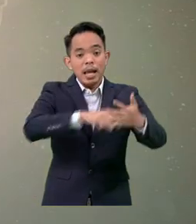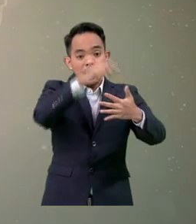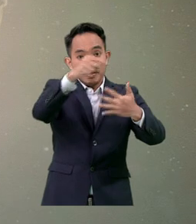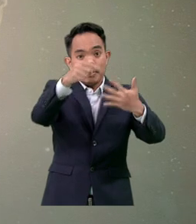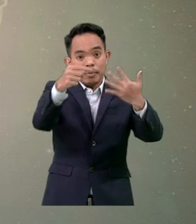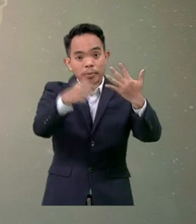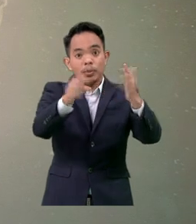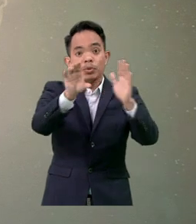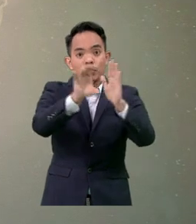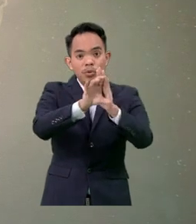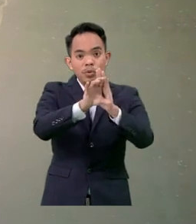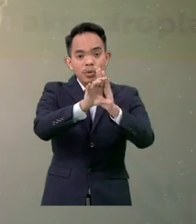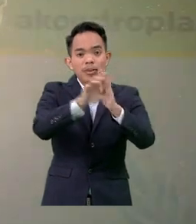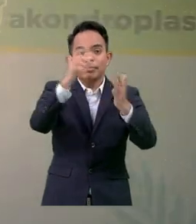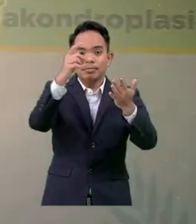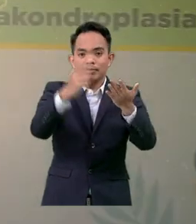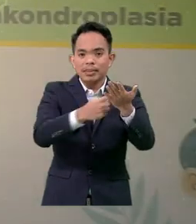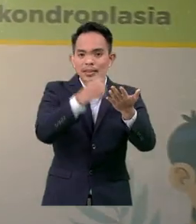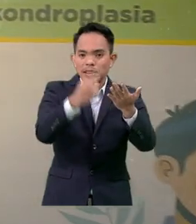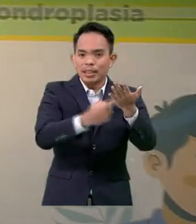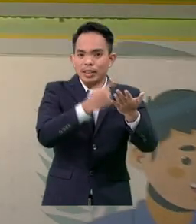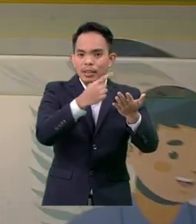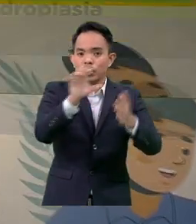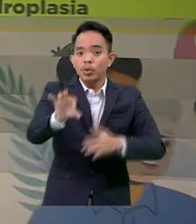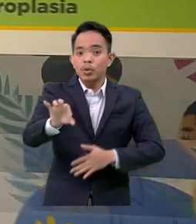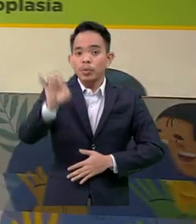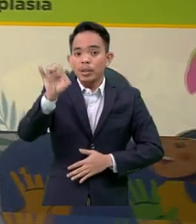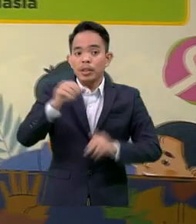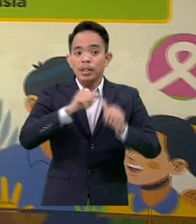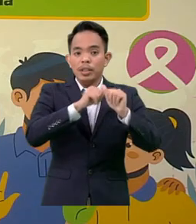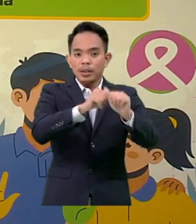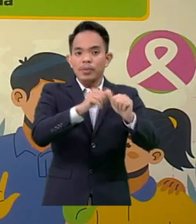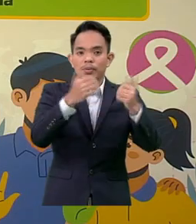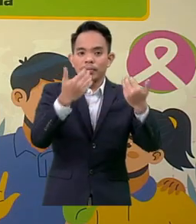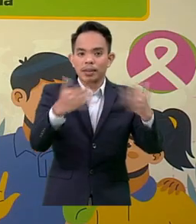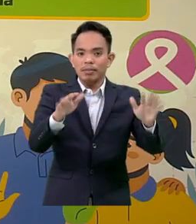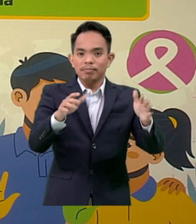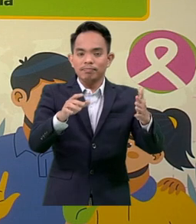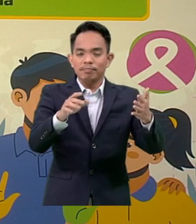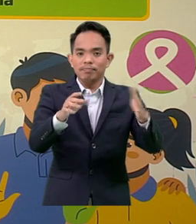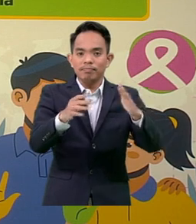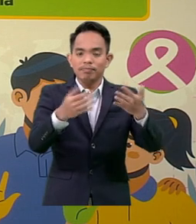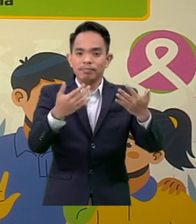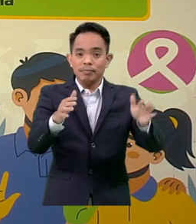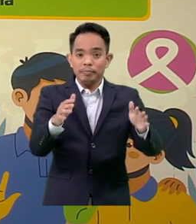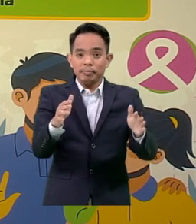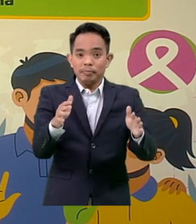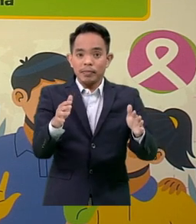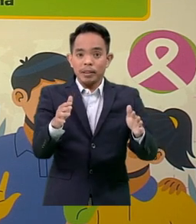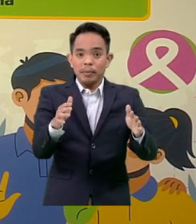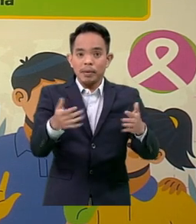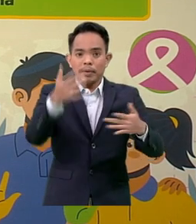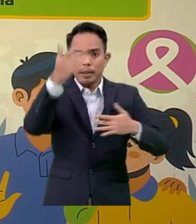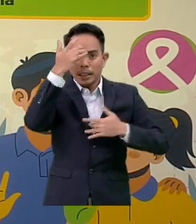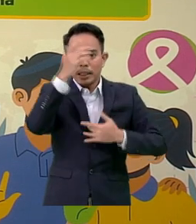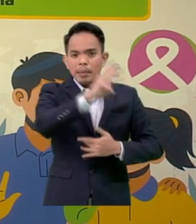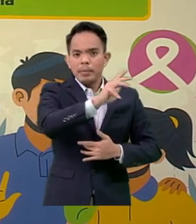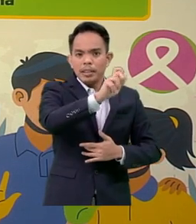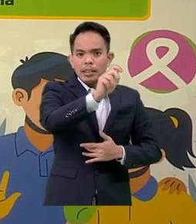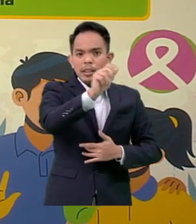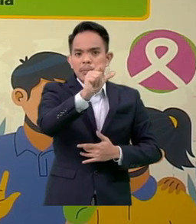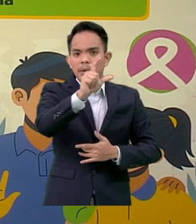contoh penyakit jarang jumpa mengikut fakta yang dikemas kini. Penyakit metabolik yang diwarisi